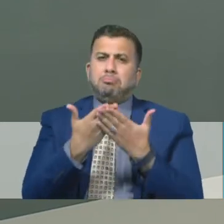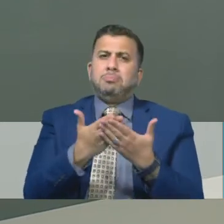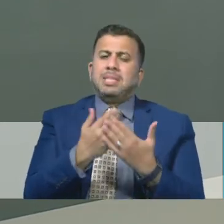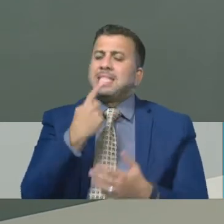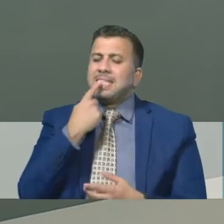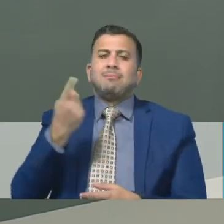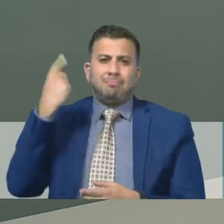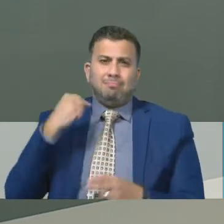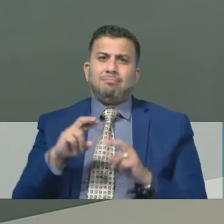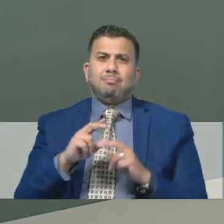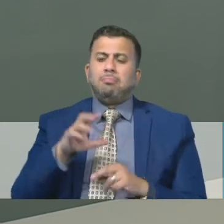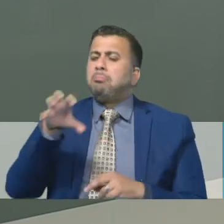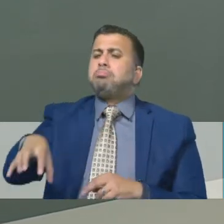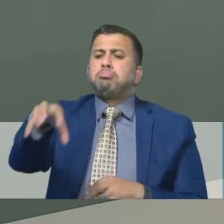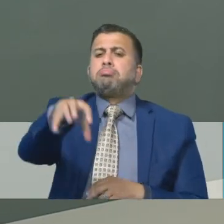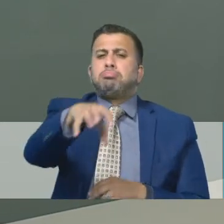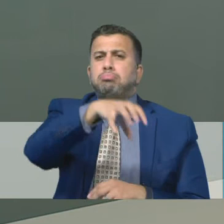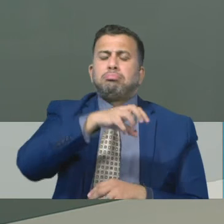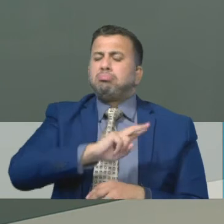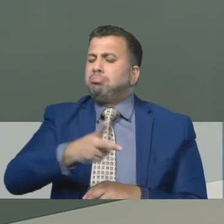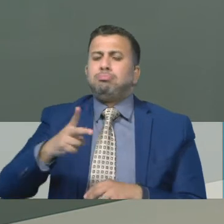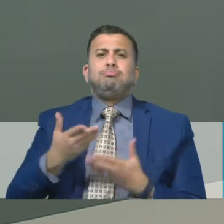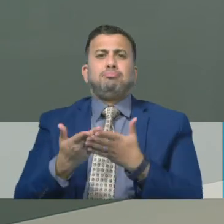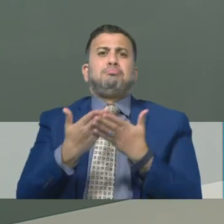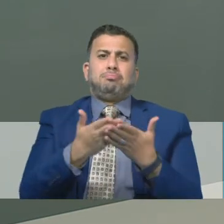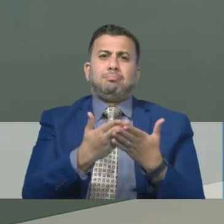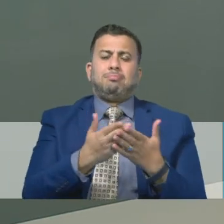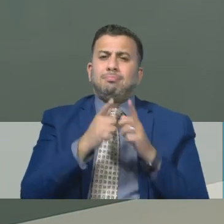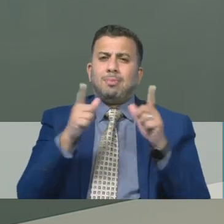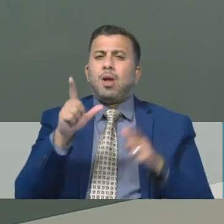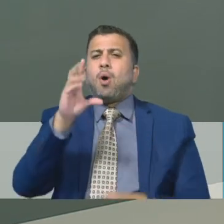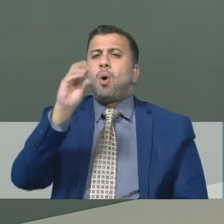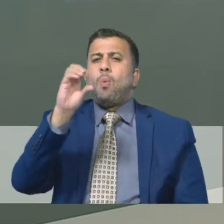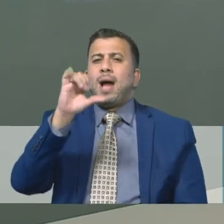العام الماضي في كافة القطاعات. لإخبار الدار هويدا الشرقي.